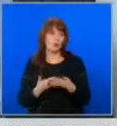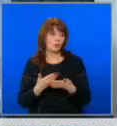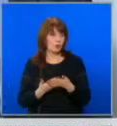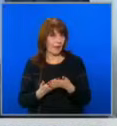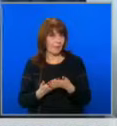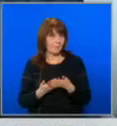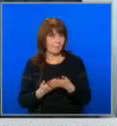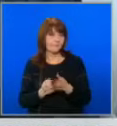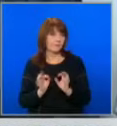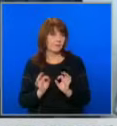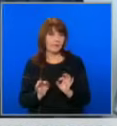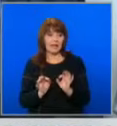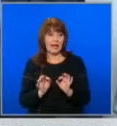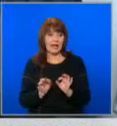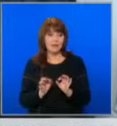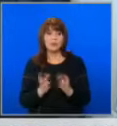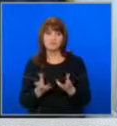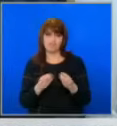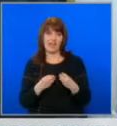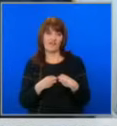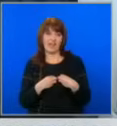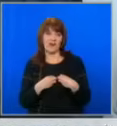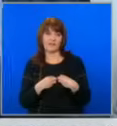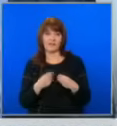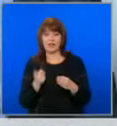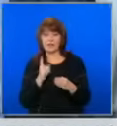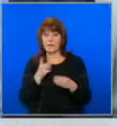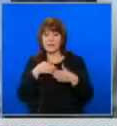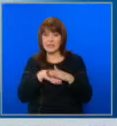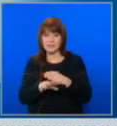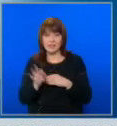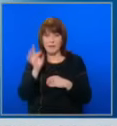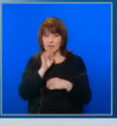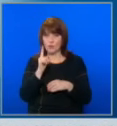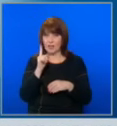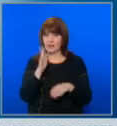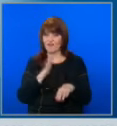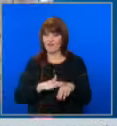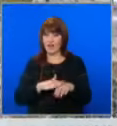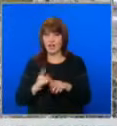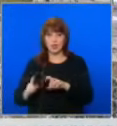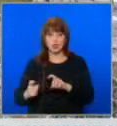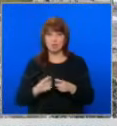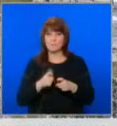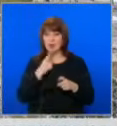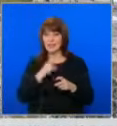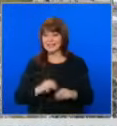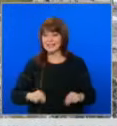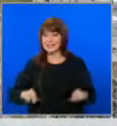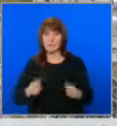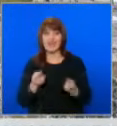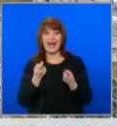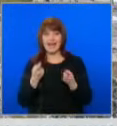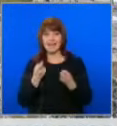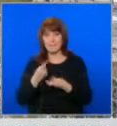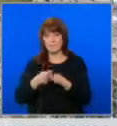него така че вярвайте че няма да прикрием нито един факт спор за имот така според гръцките бизнесмени